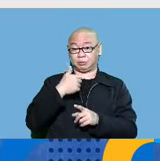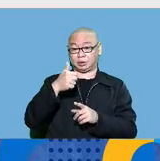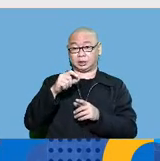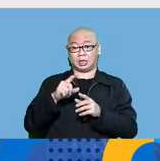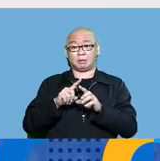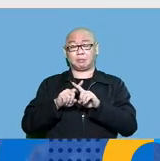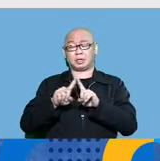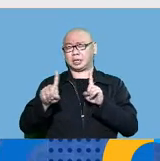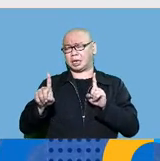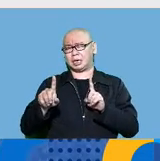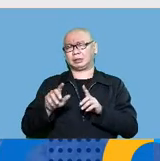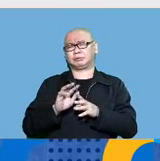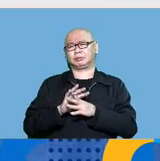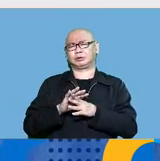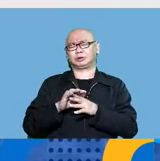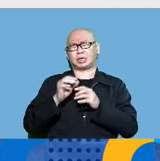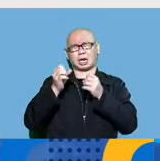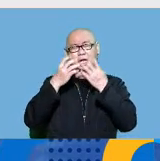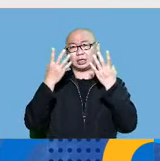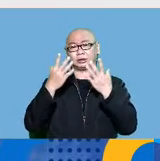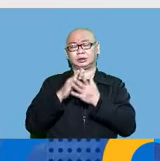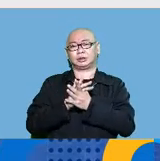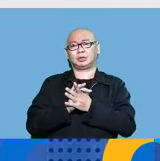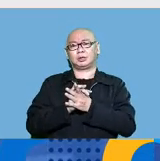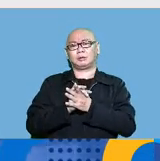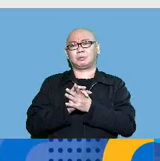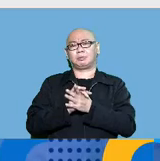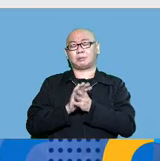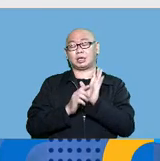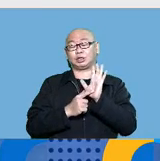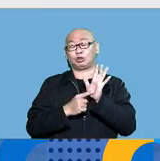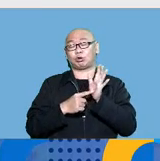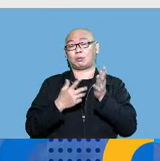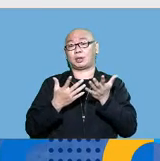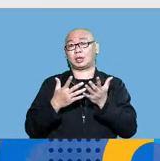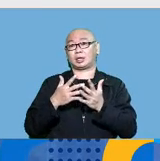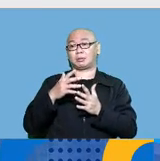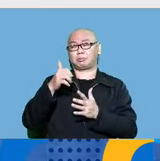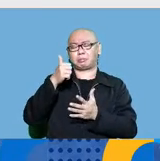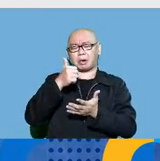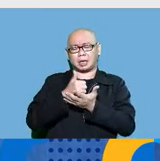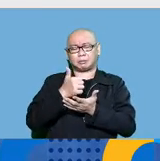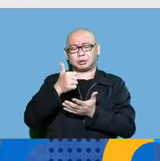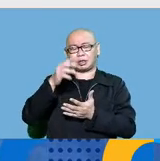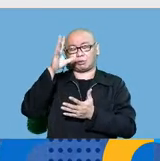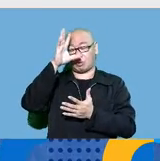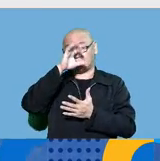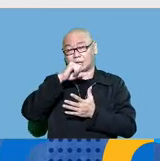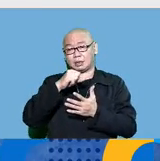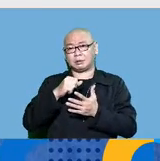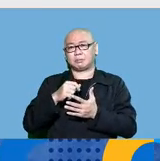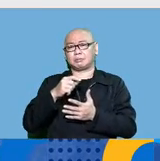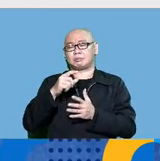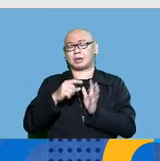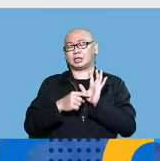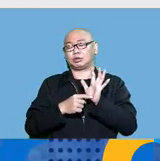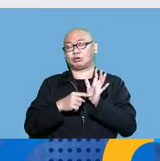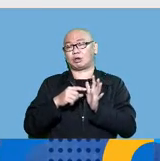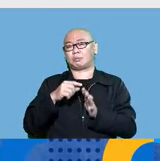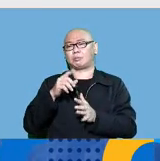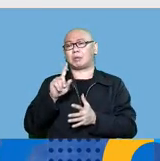membedakan dengan jelas mahasiswa mana yang menguasai dengan baik dan mahasiswa mana yang kurang